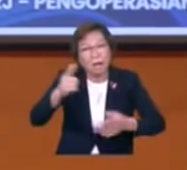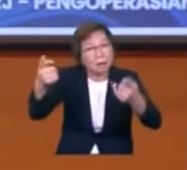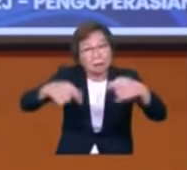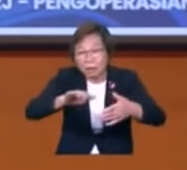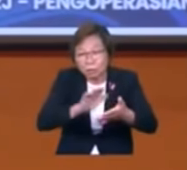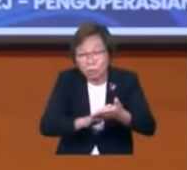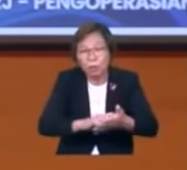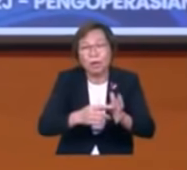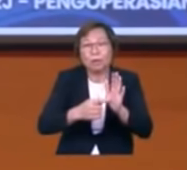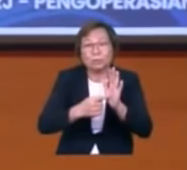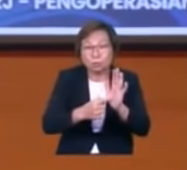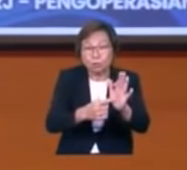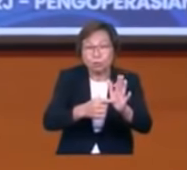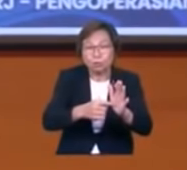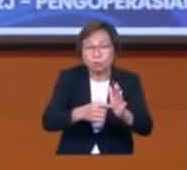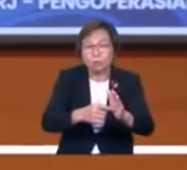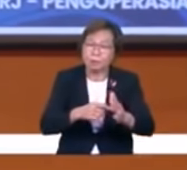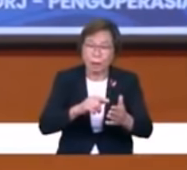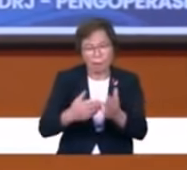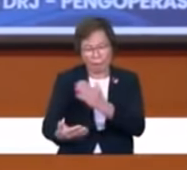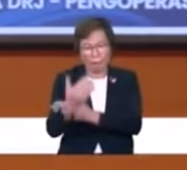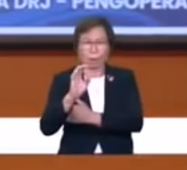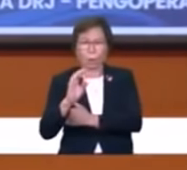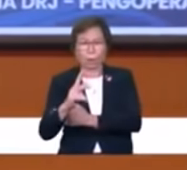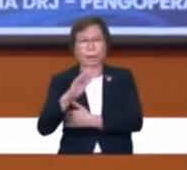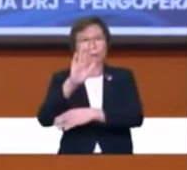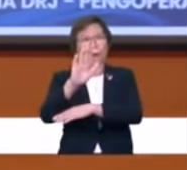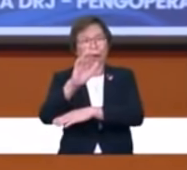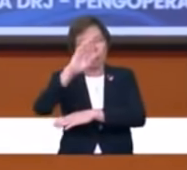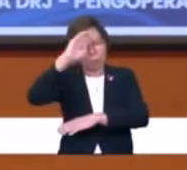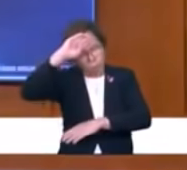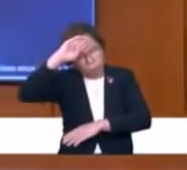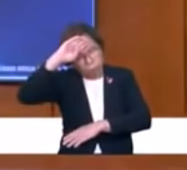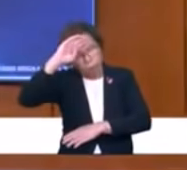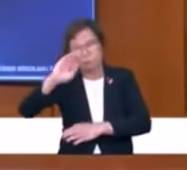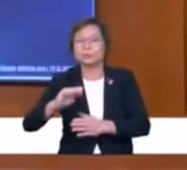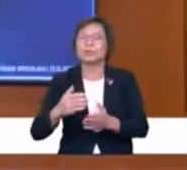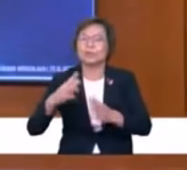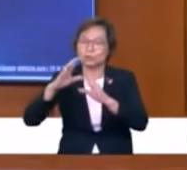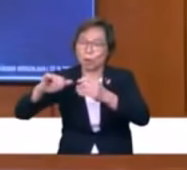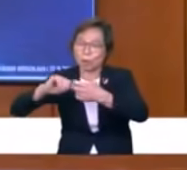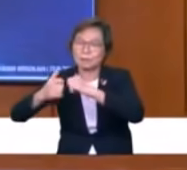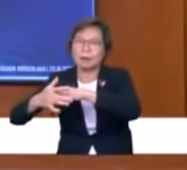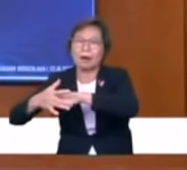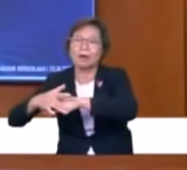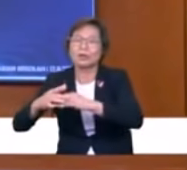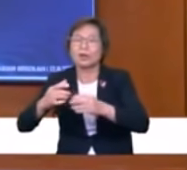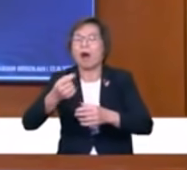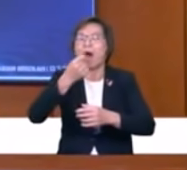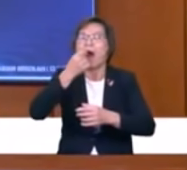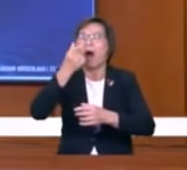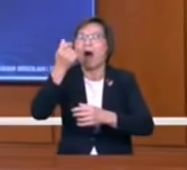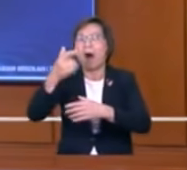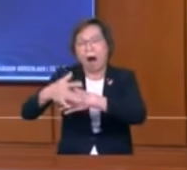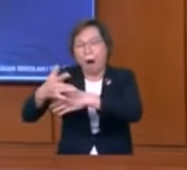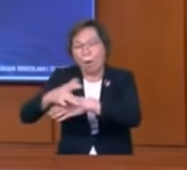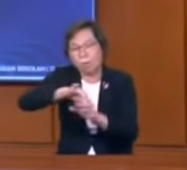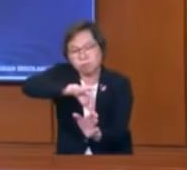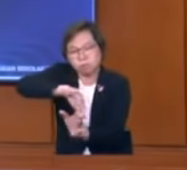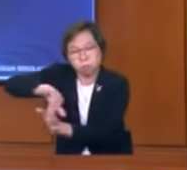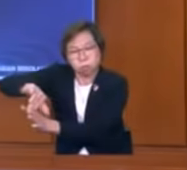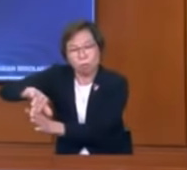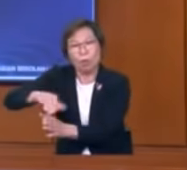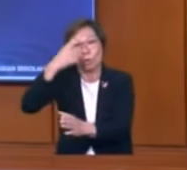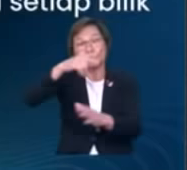yang menunjukkan gejala kalo disekolah itu kita tangani lebih awal terusnya untuk murid asrama